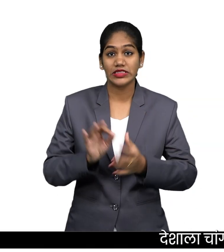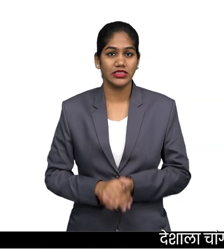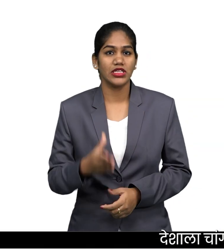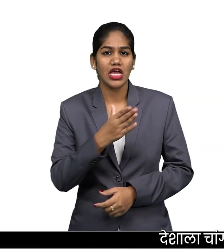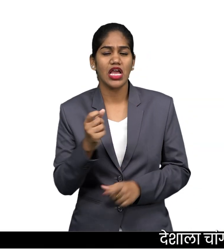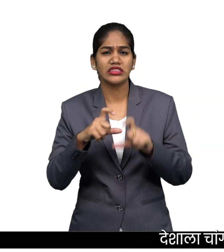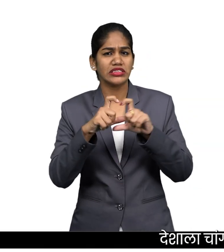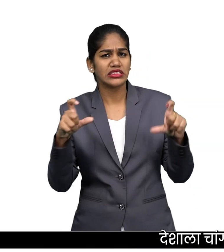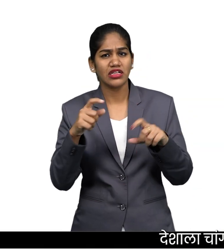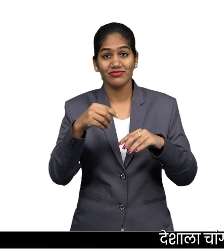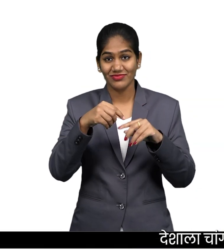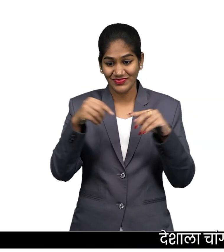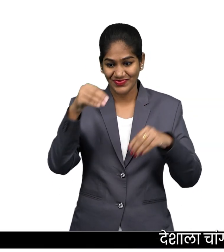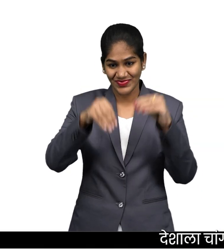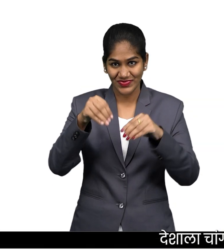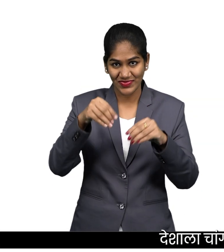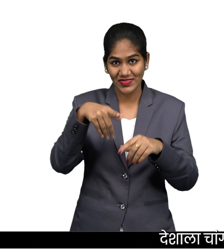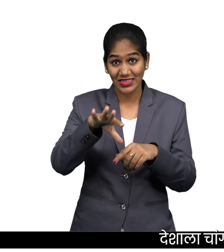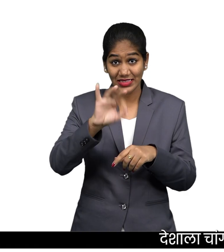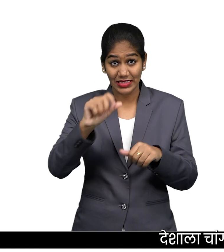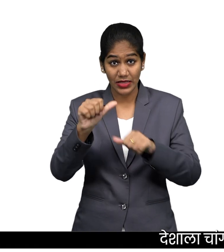देशाला चांगले नेते मिळण्यासाठी स्वतंत्र